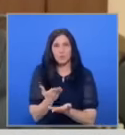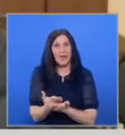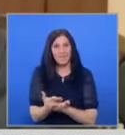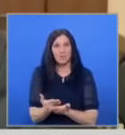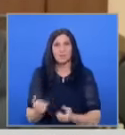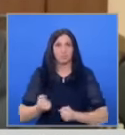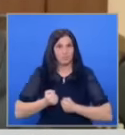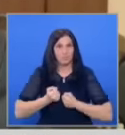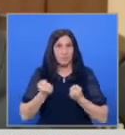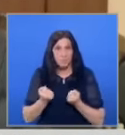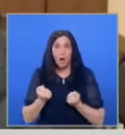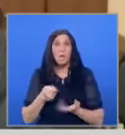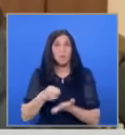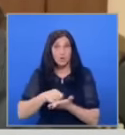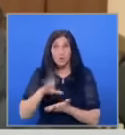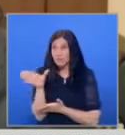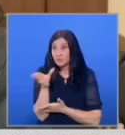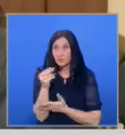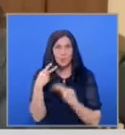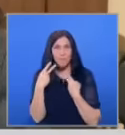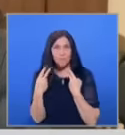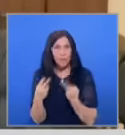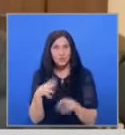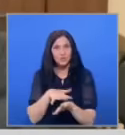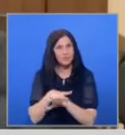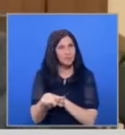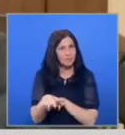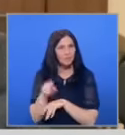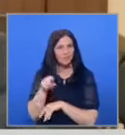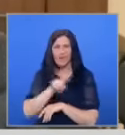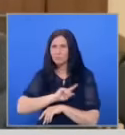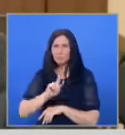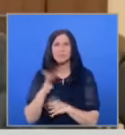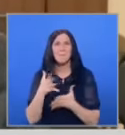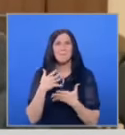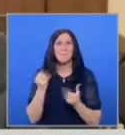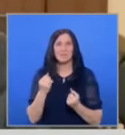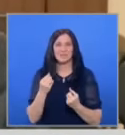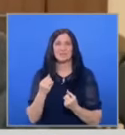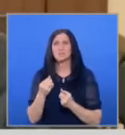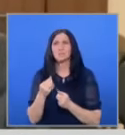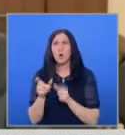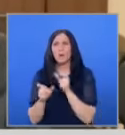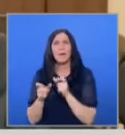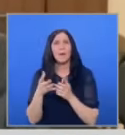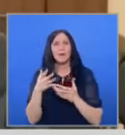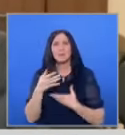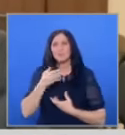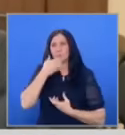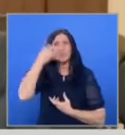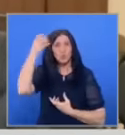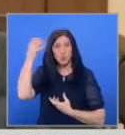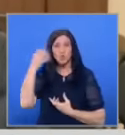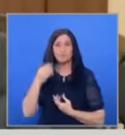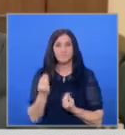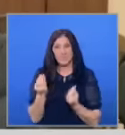заплаха плащанията на всички публични системи, а това не са бездушни същества. Вътре има хора, които зависят